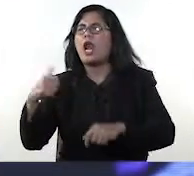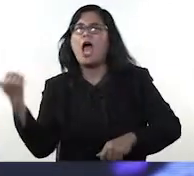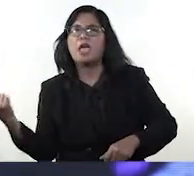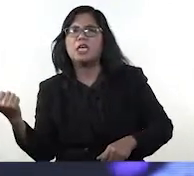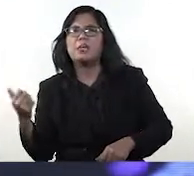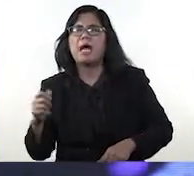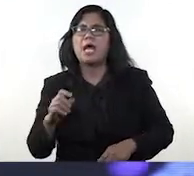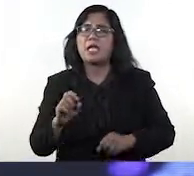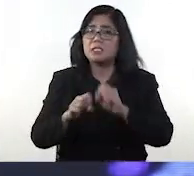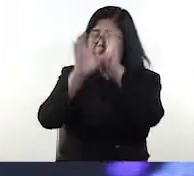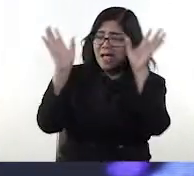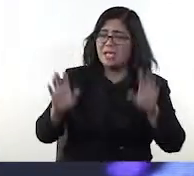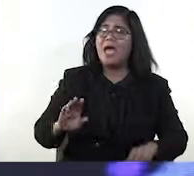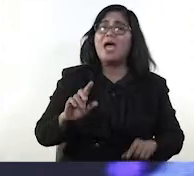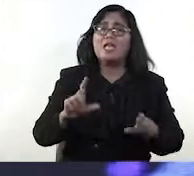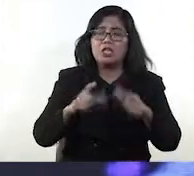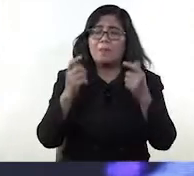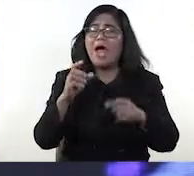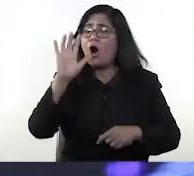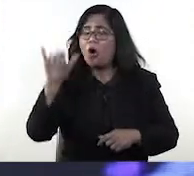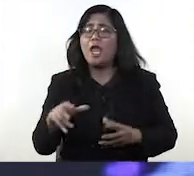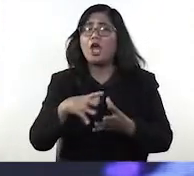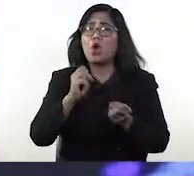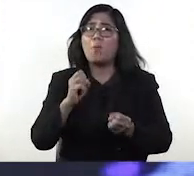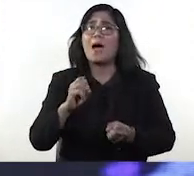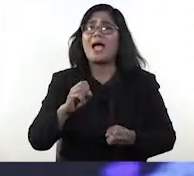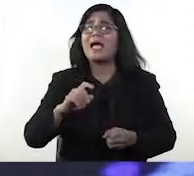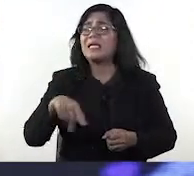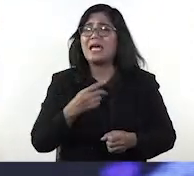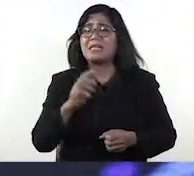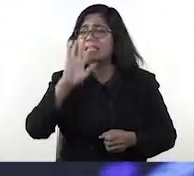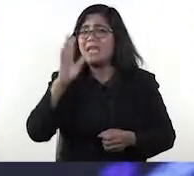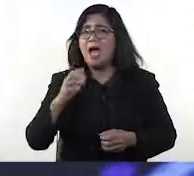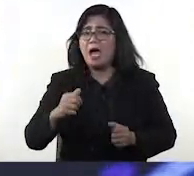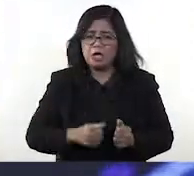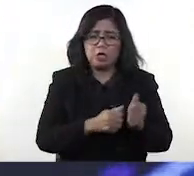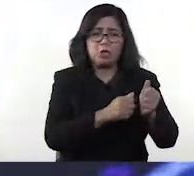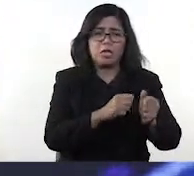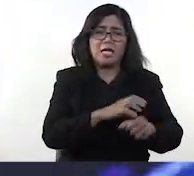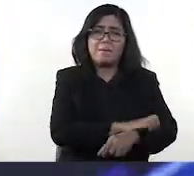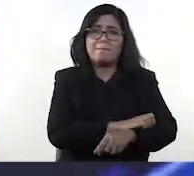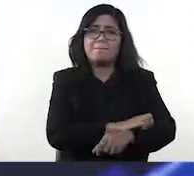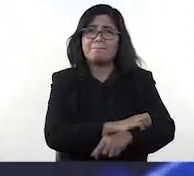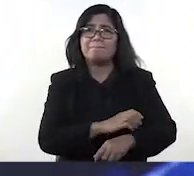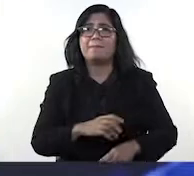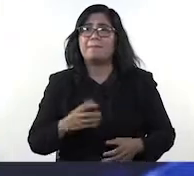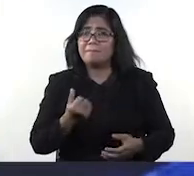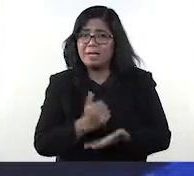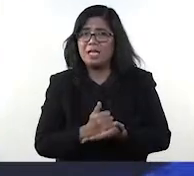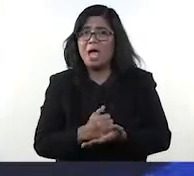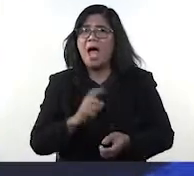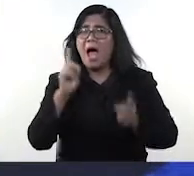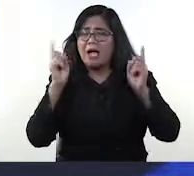Alkitab bilang hiduplah oleh roh maka kamu tidak akan menuruti keinginan tagih karena agama tanpa kuasa Tuhan